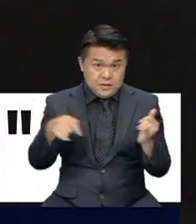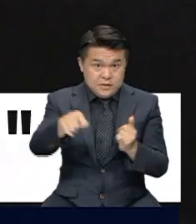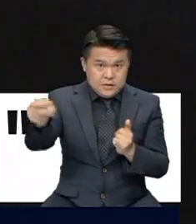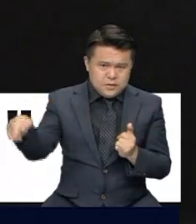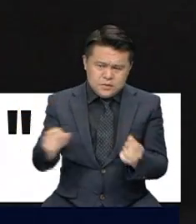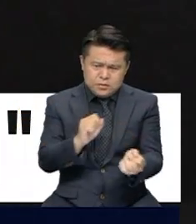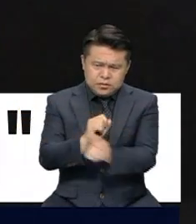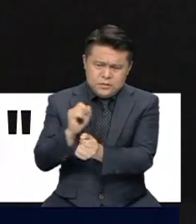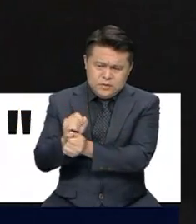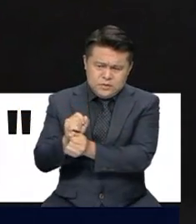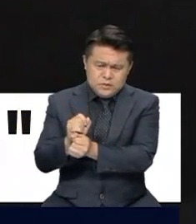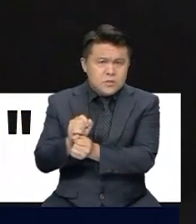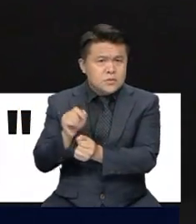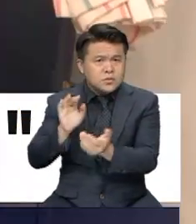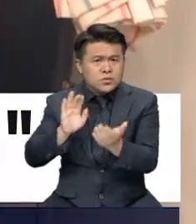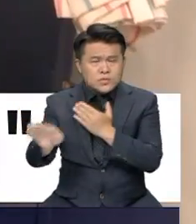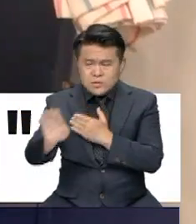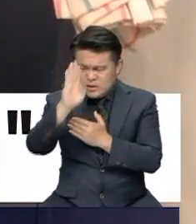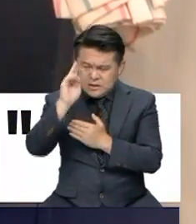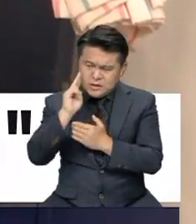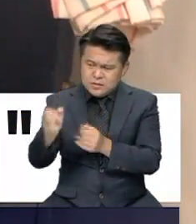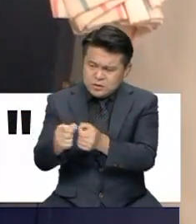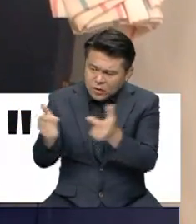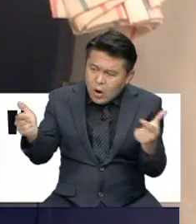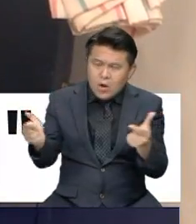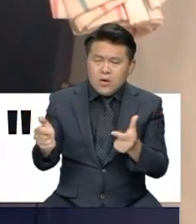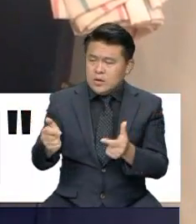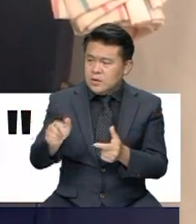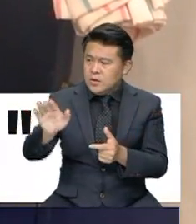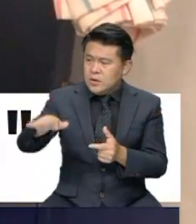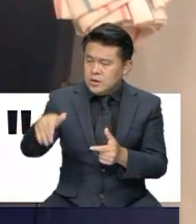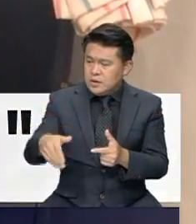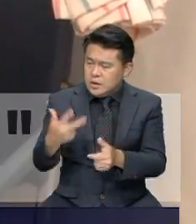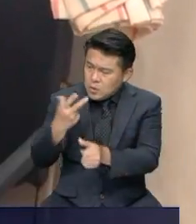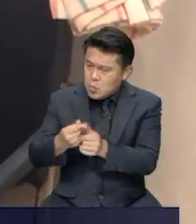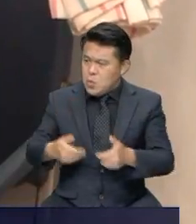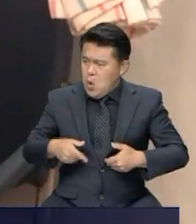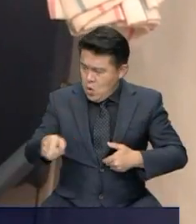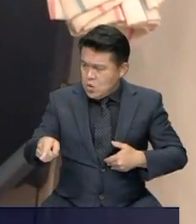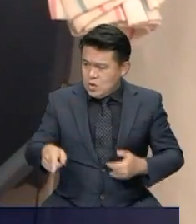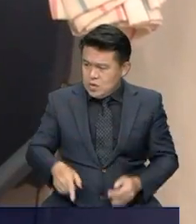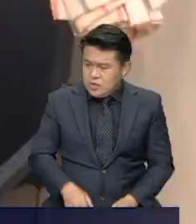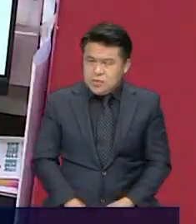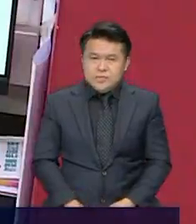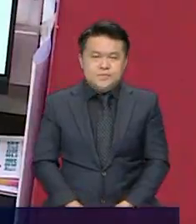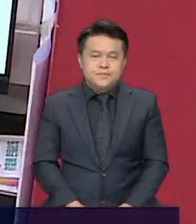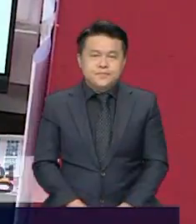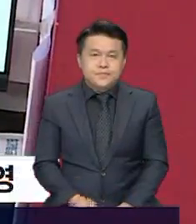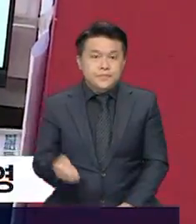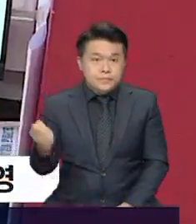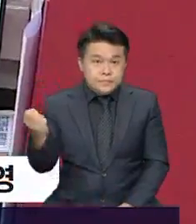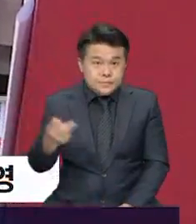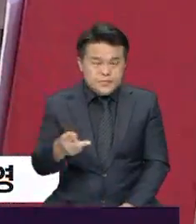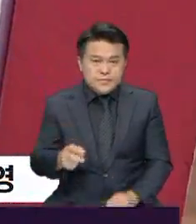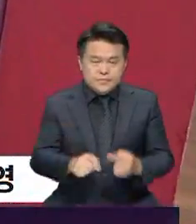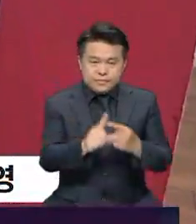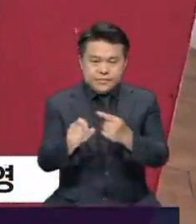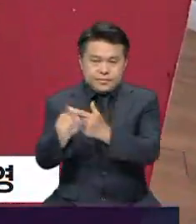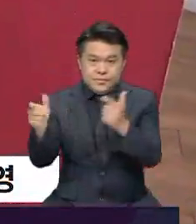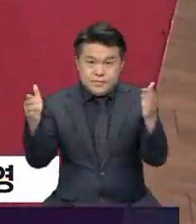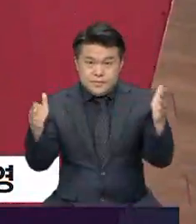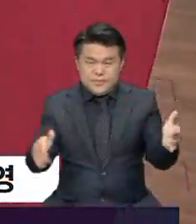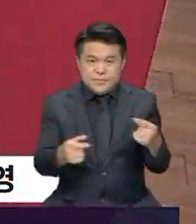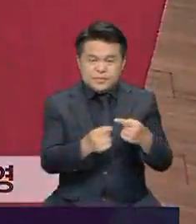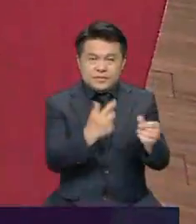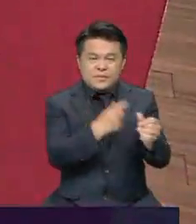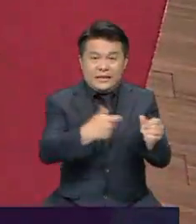감염이 중증으로 이어지는 경우가 늘고 있다며 접종 필요성을 거듭 강조했습니다. 또 상반기에 1차 접종을